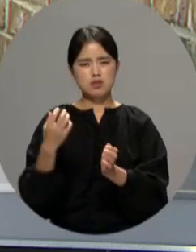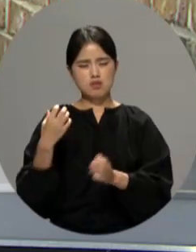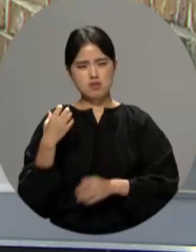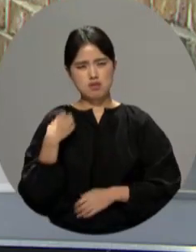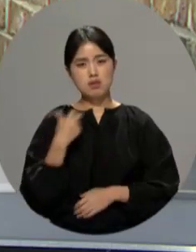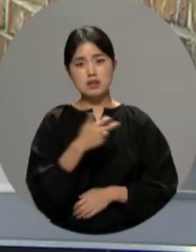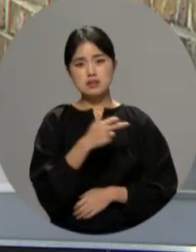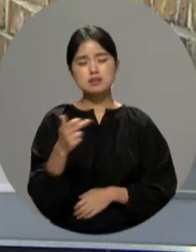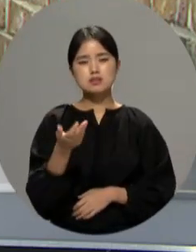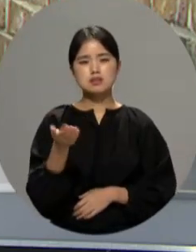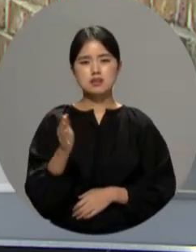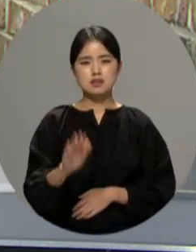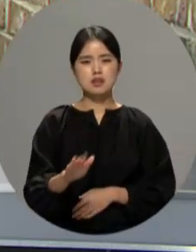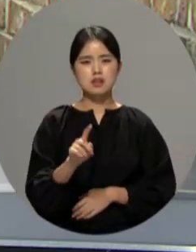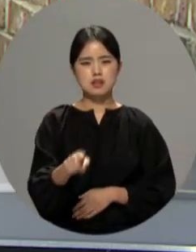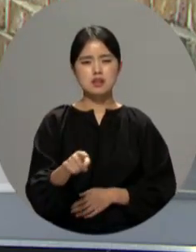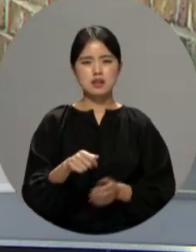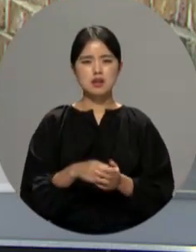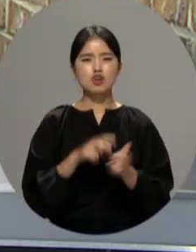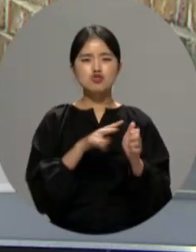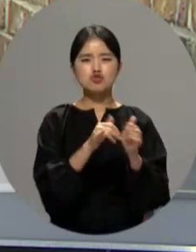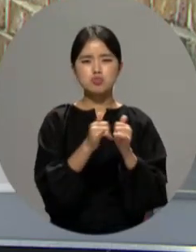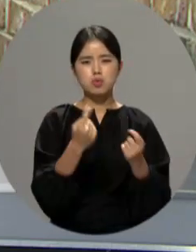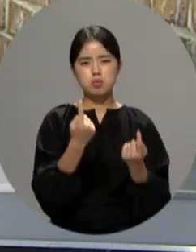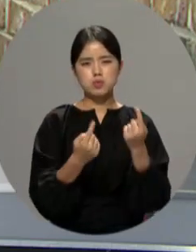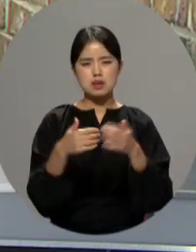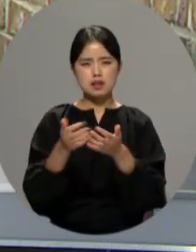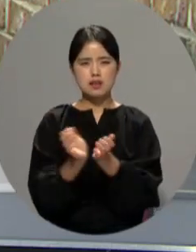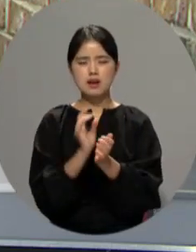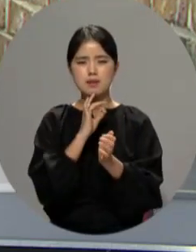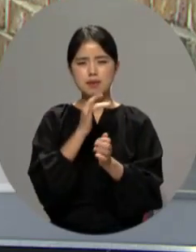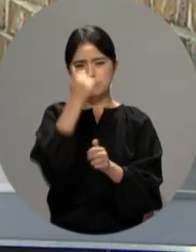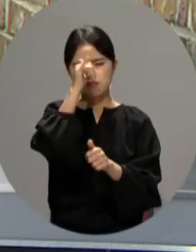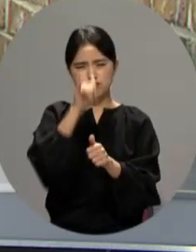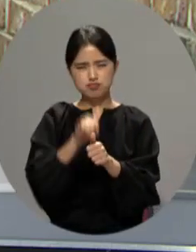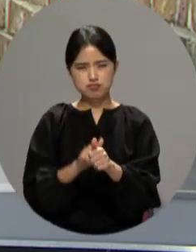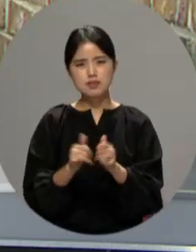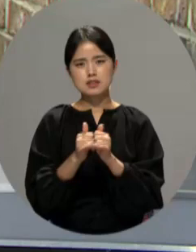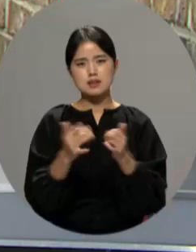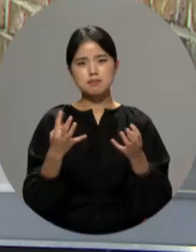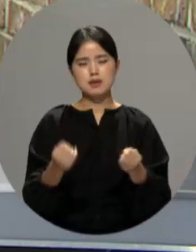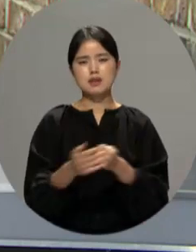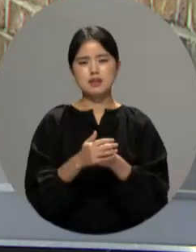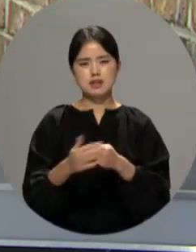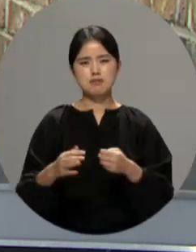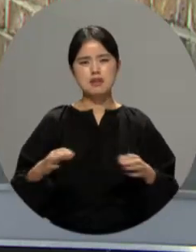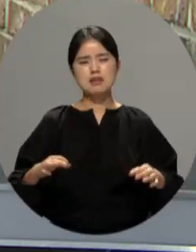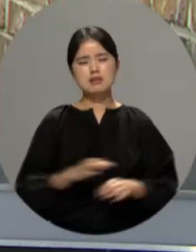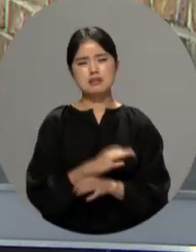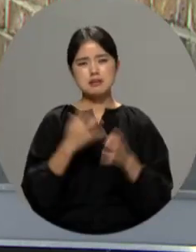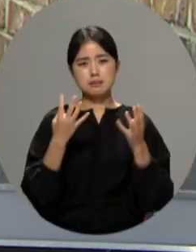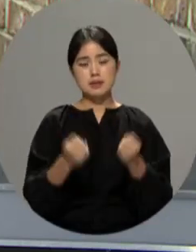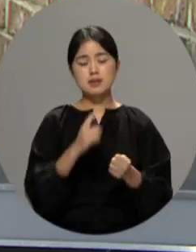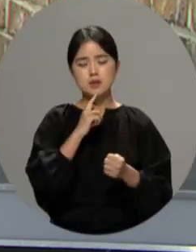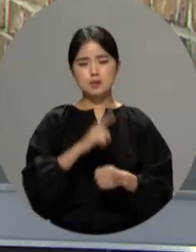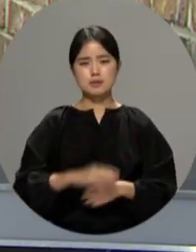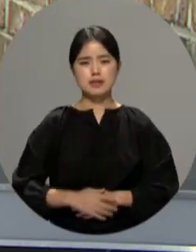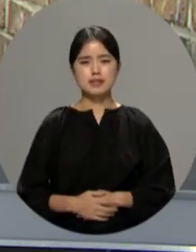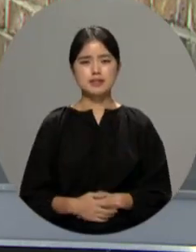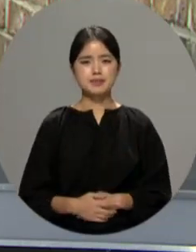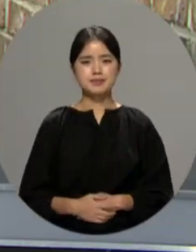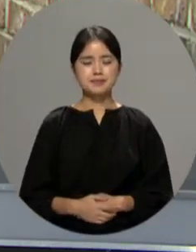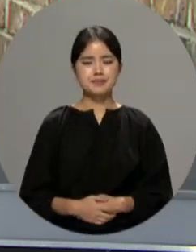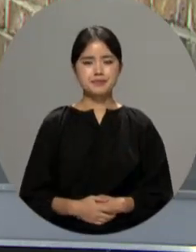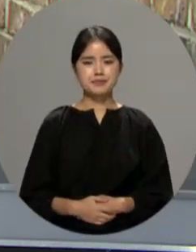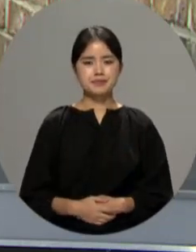책임론이 막중한데 유권자보다 당에만 충성하는 후보들이 난립하면서 일탈이 반복된다는 지적입니다. 정태우